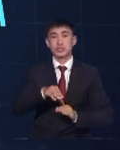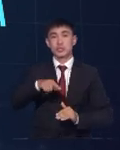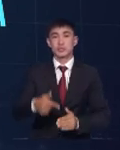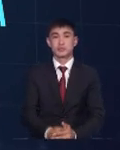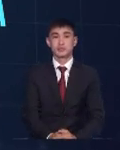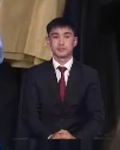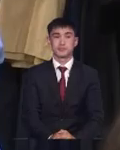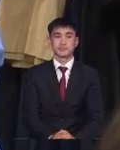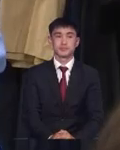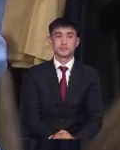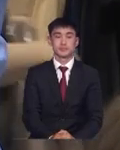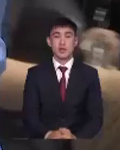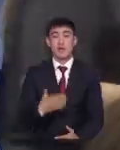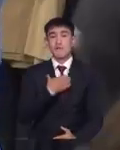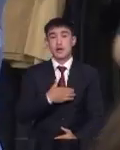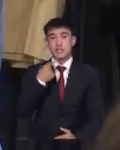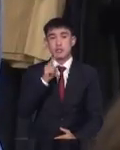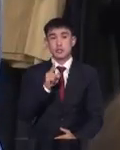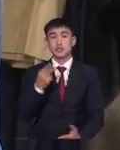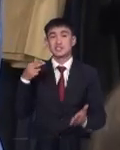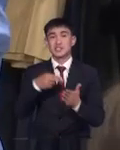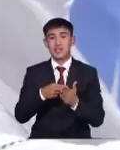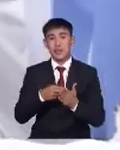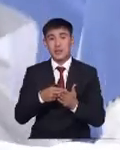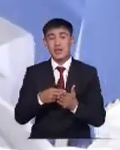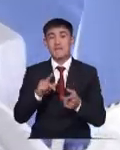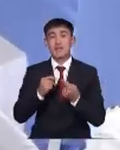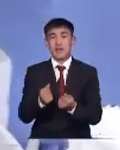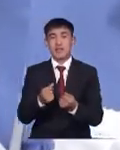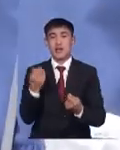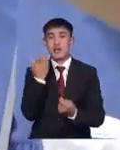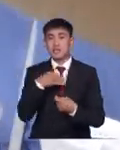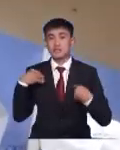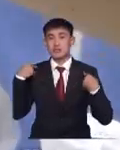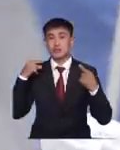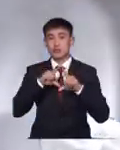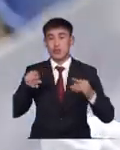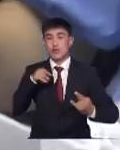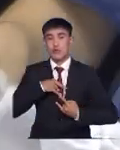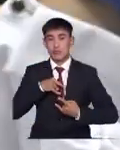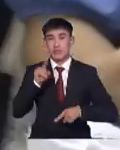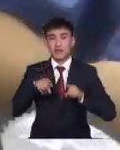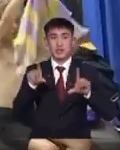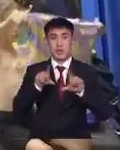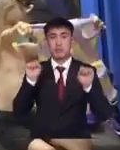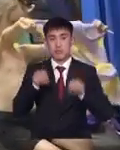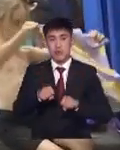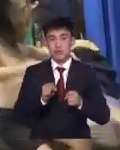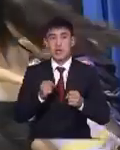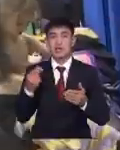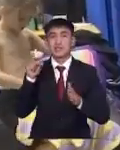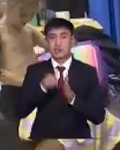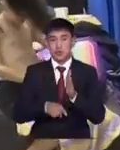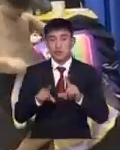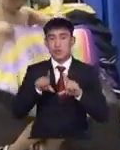тенге. Важно отметить, что ценообразование влияет и на качество школьной формы. В некоторых магазинах можно найти доступные по